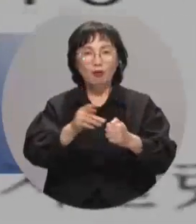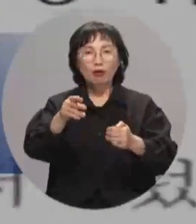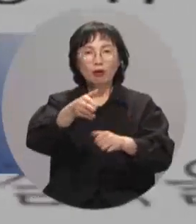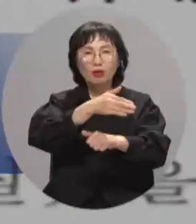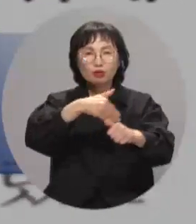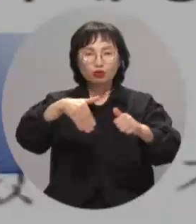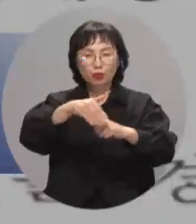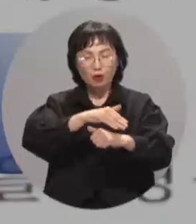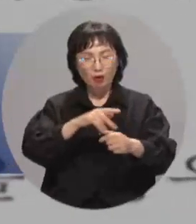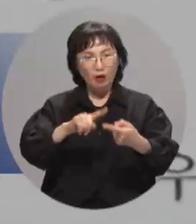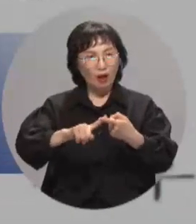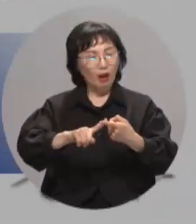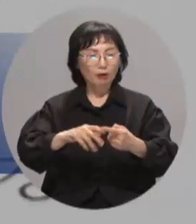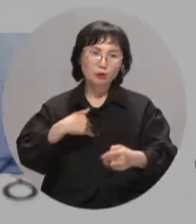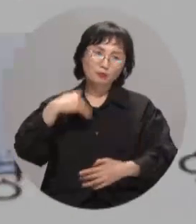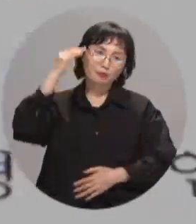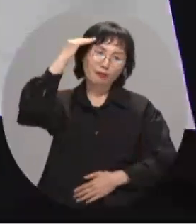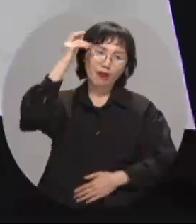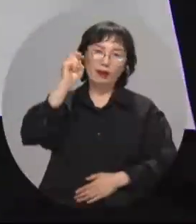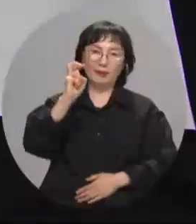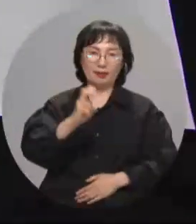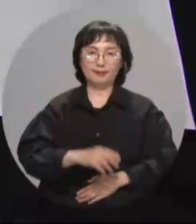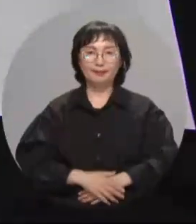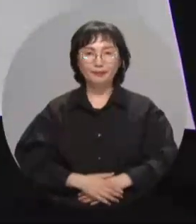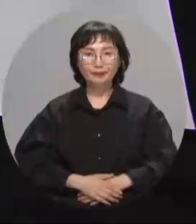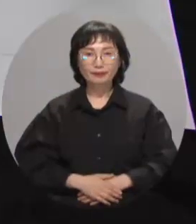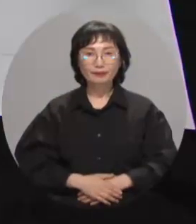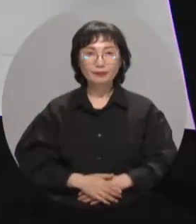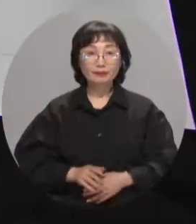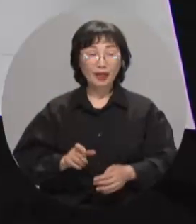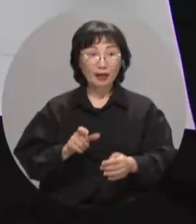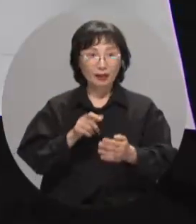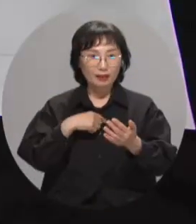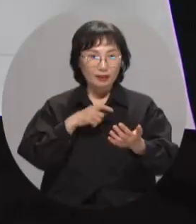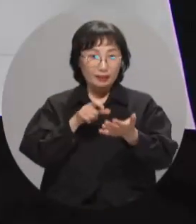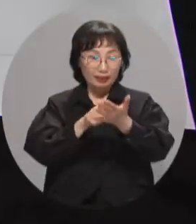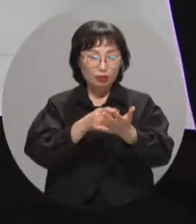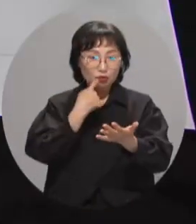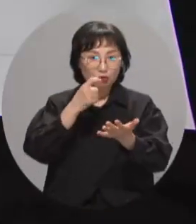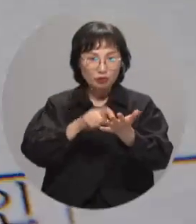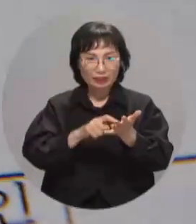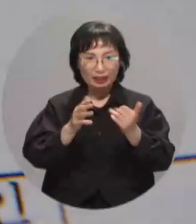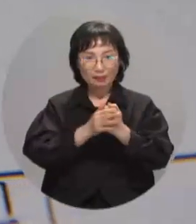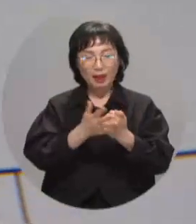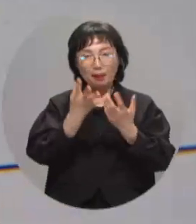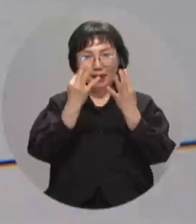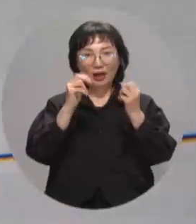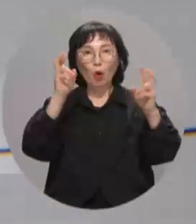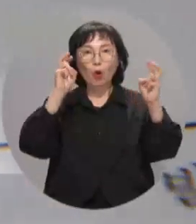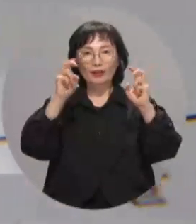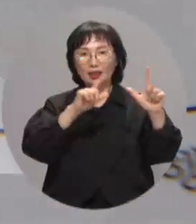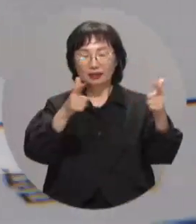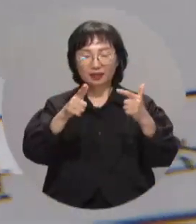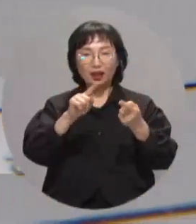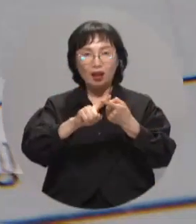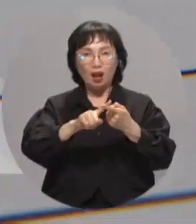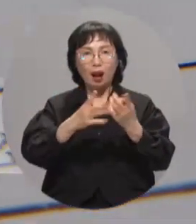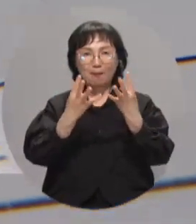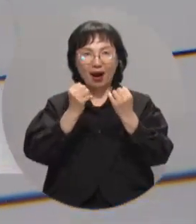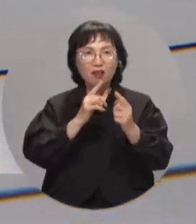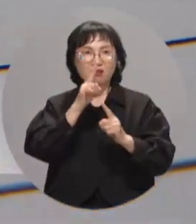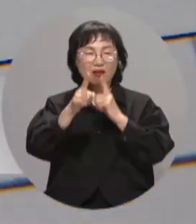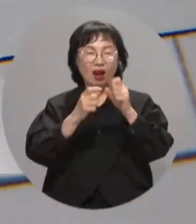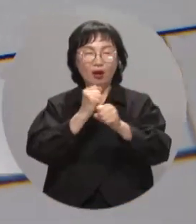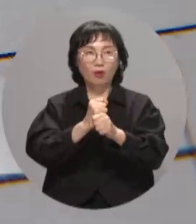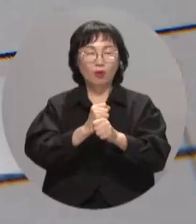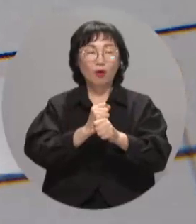신변에 지 않을 등록이 손쉽다 보니 수백개의 인터넷 언론사가 난립하며 기사를